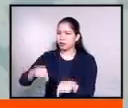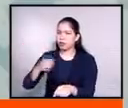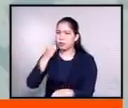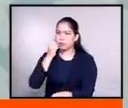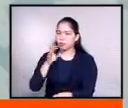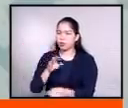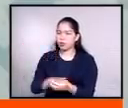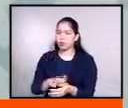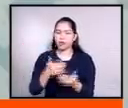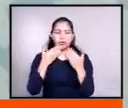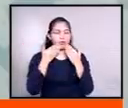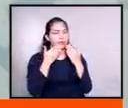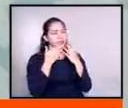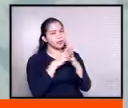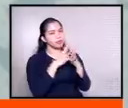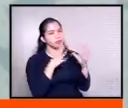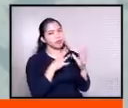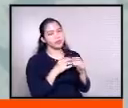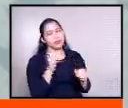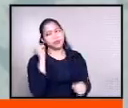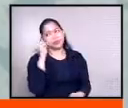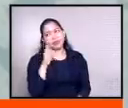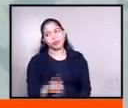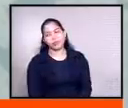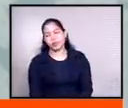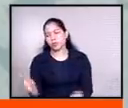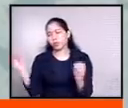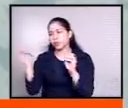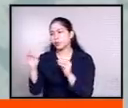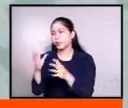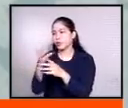Kapatid. Maraming salamat, sir. Yes, madam. Walang